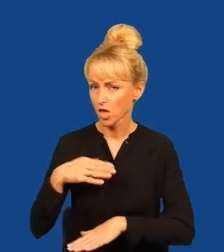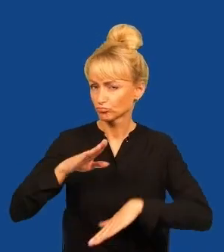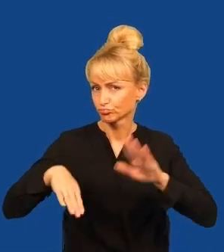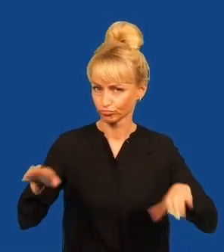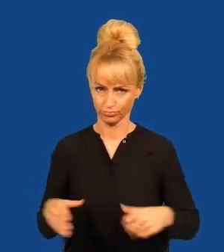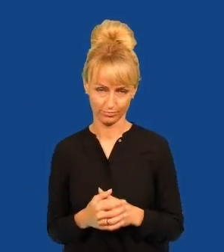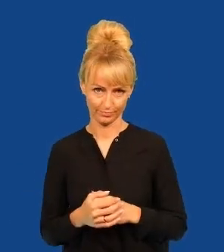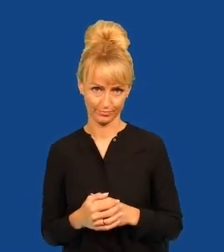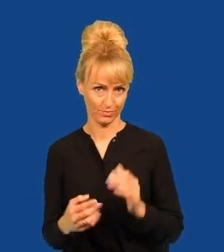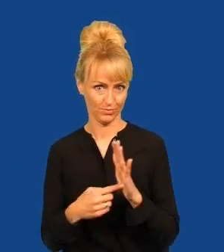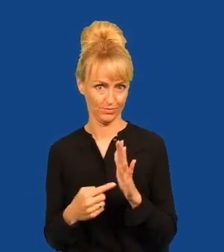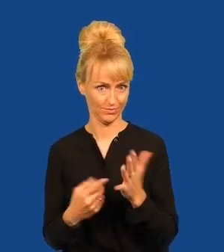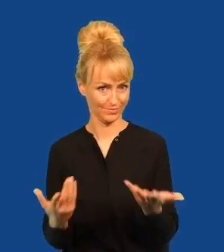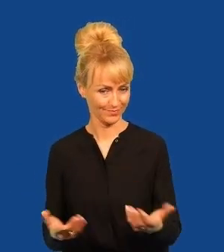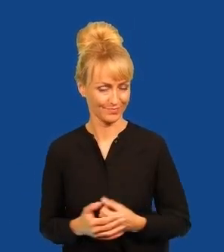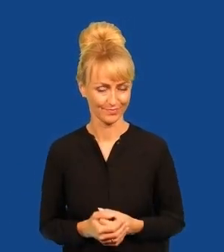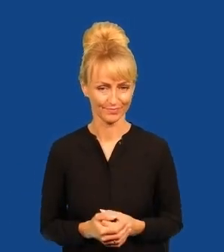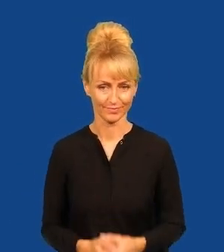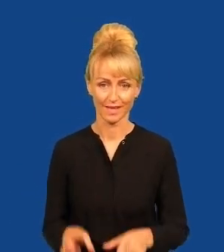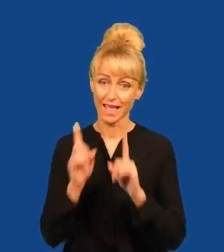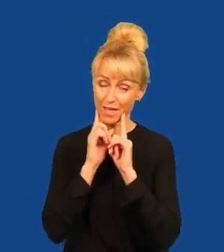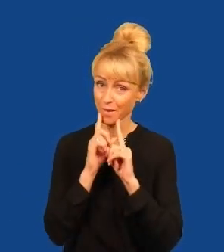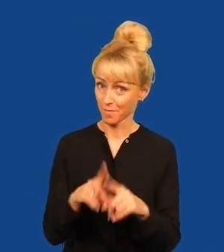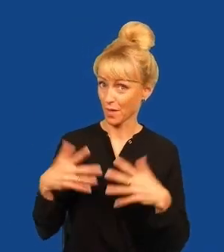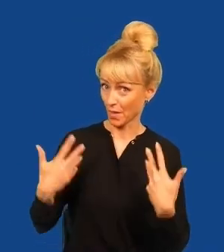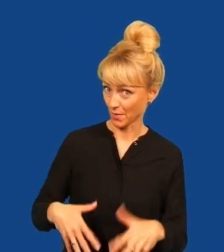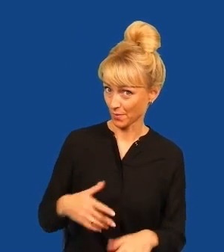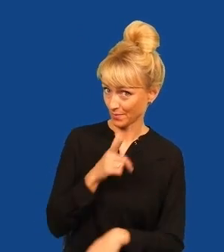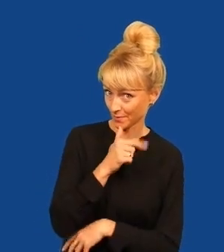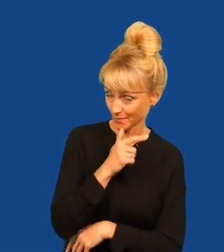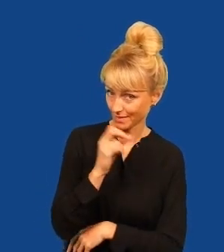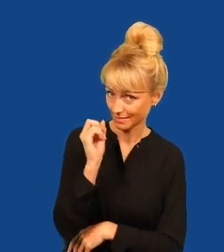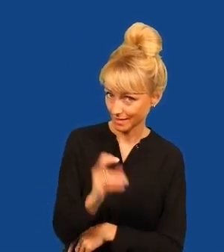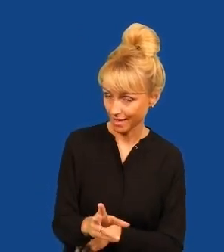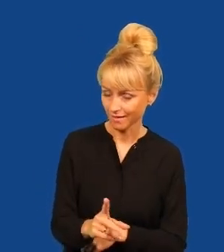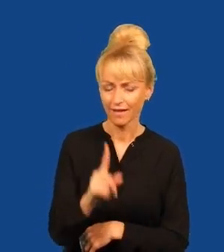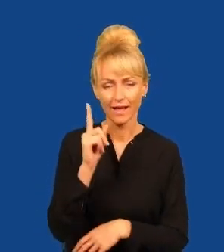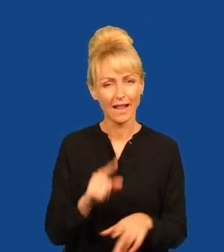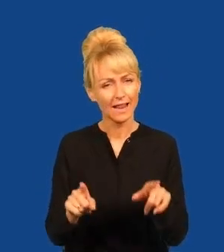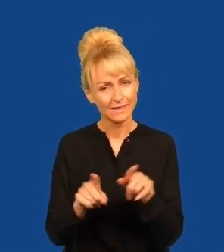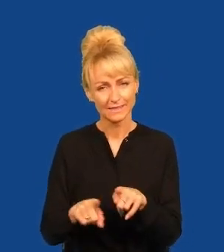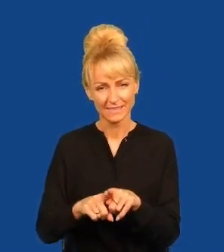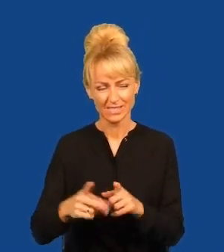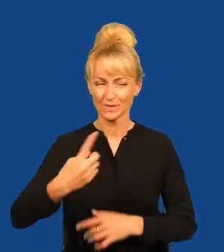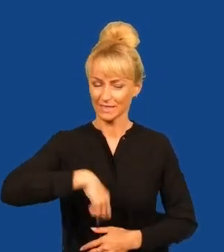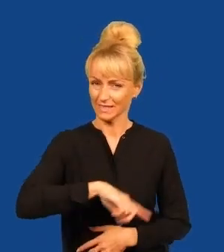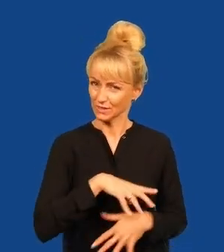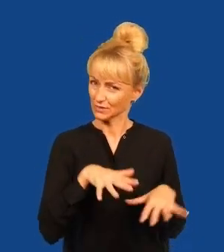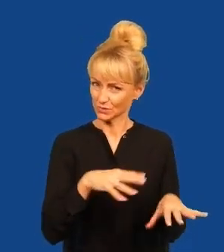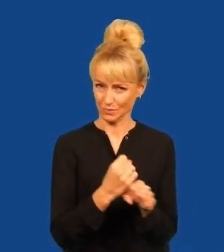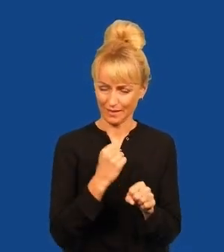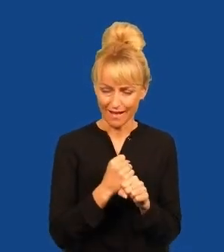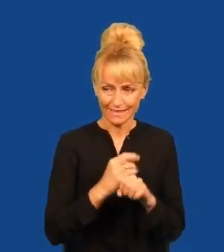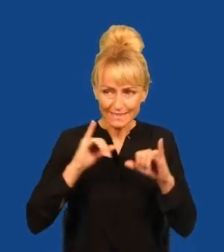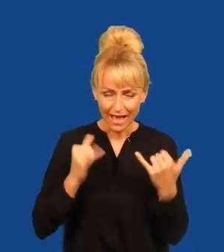takim targetem pochwalić. Jest to z jednej strony atrakcyjne, ale z drugiej strony dla nas jest to duże wyzwanie. Jak zrobić